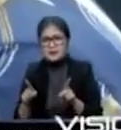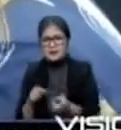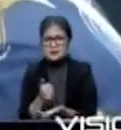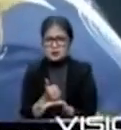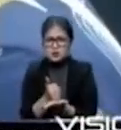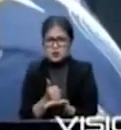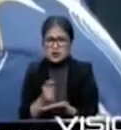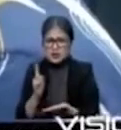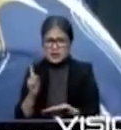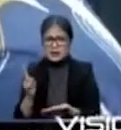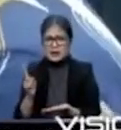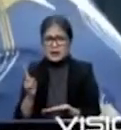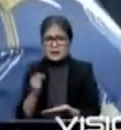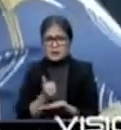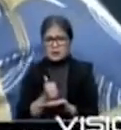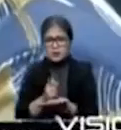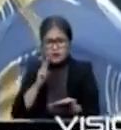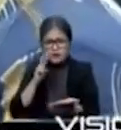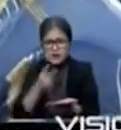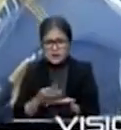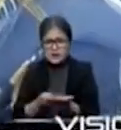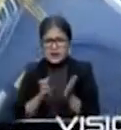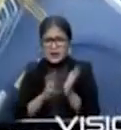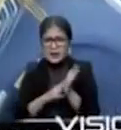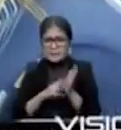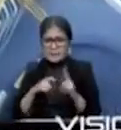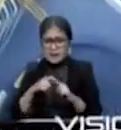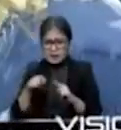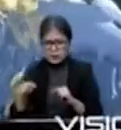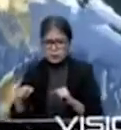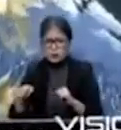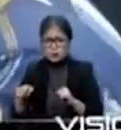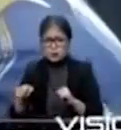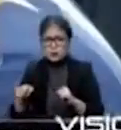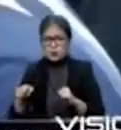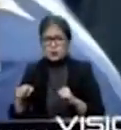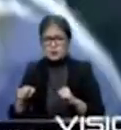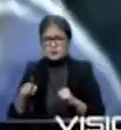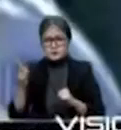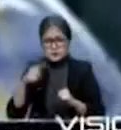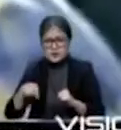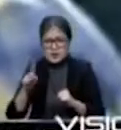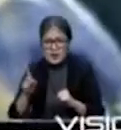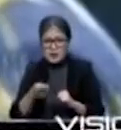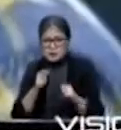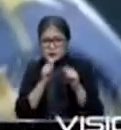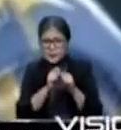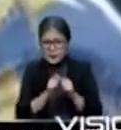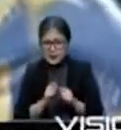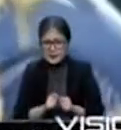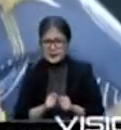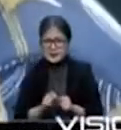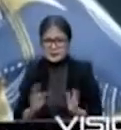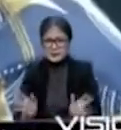ada di hadapan mata kita itu memang Mahkamah Konstitusi ini ada yang sesuatu yang harus kita